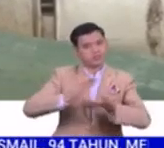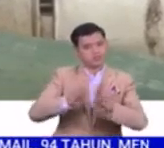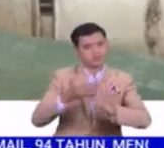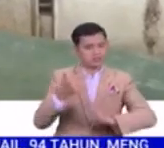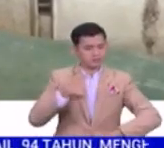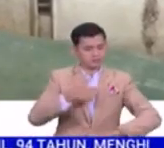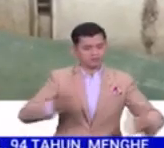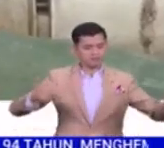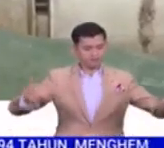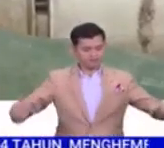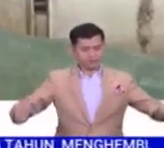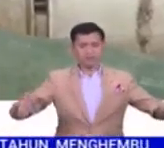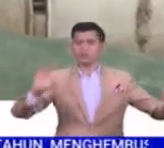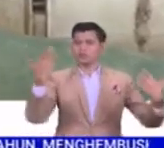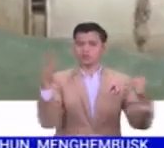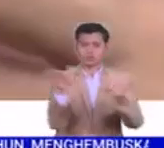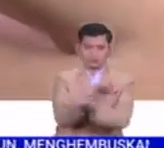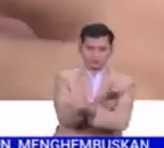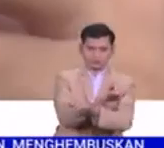Lepas tu kita